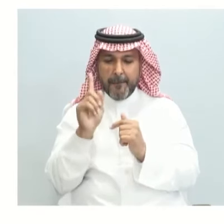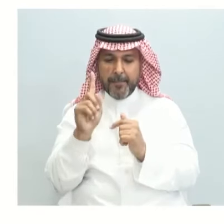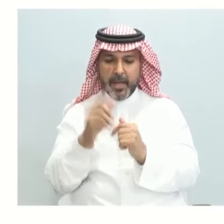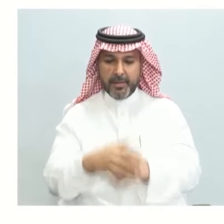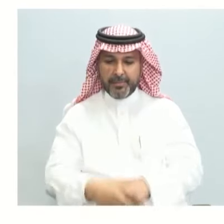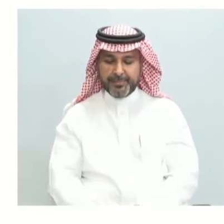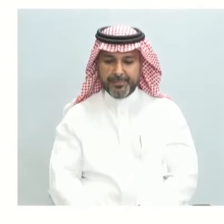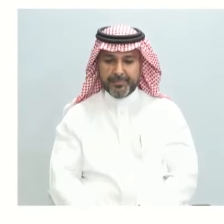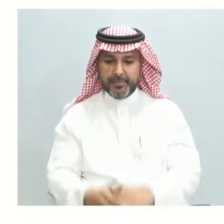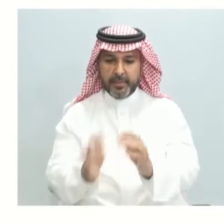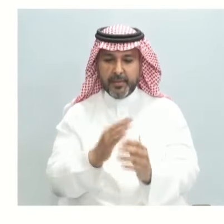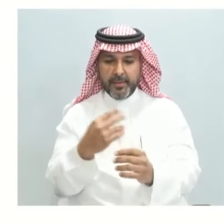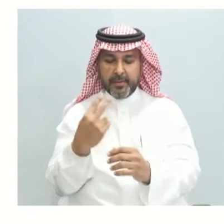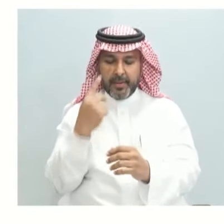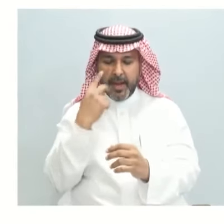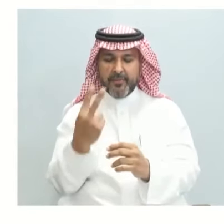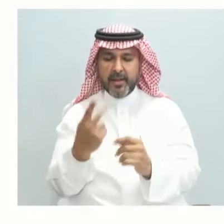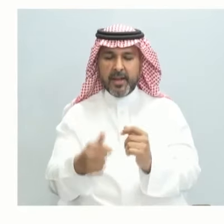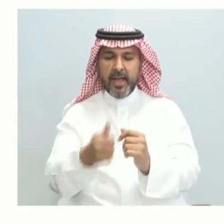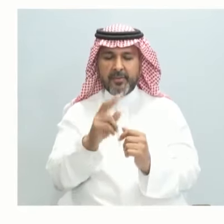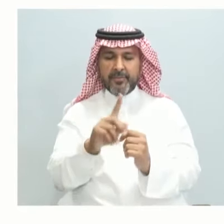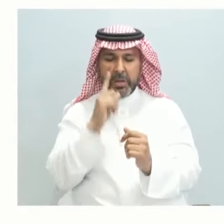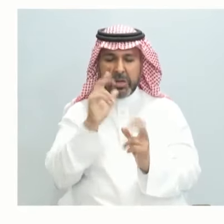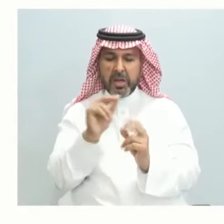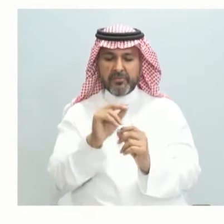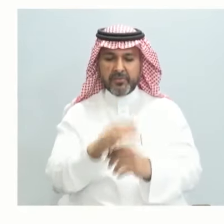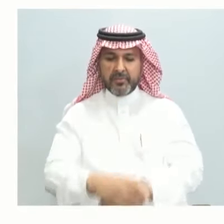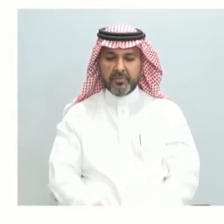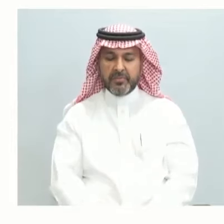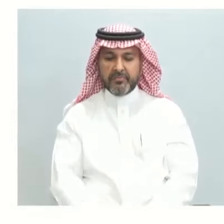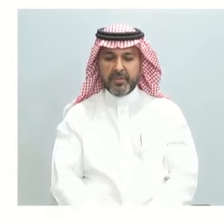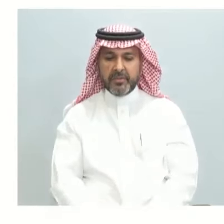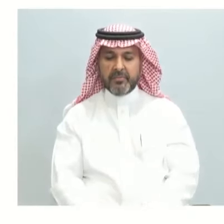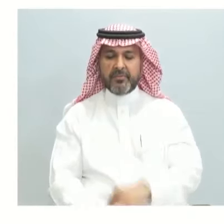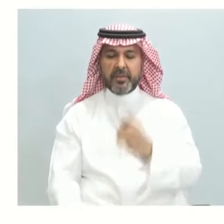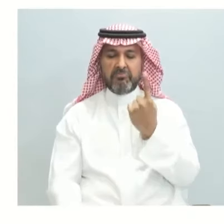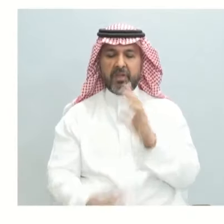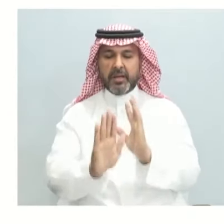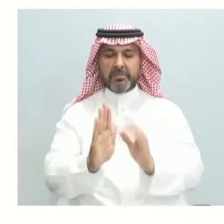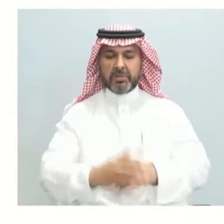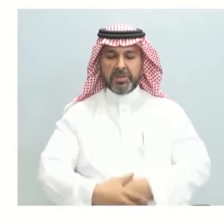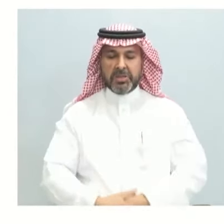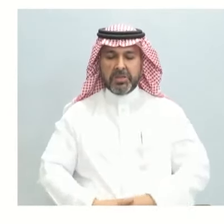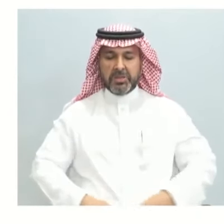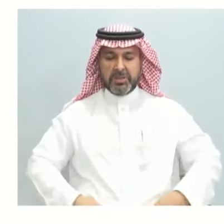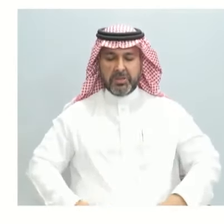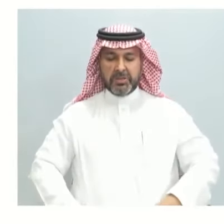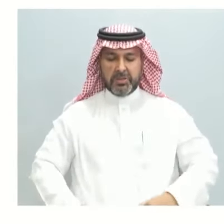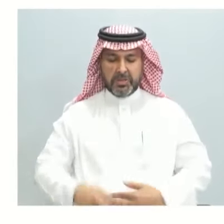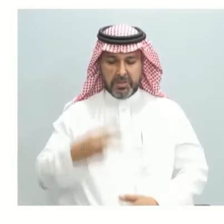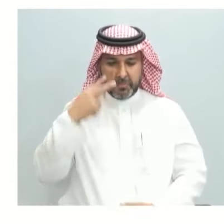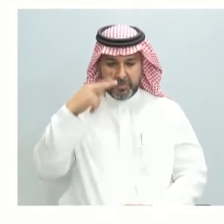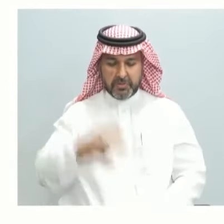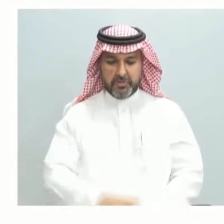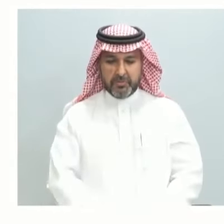باء موجب اثنين الف باء هي نفسها تساوي موجب اثنين الف باء مضروبه فيه واحد ننتبه الى